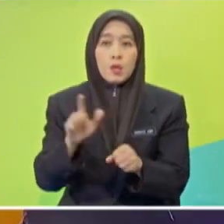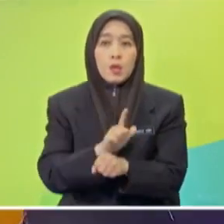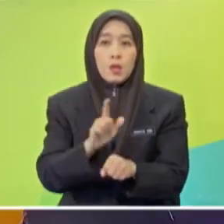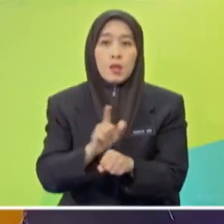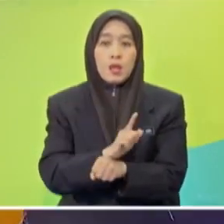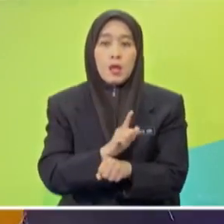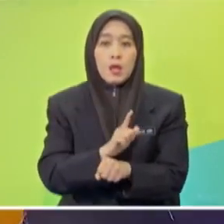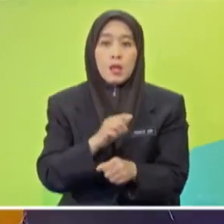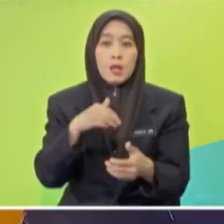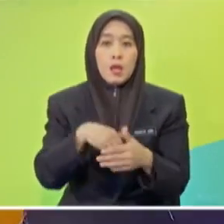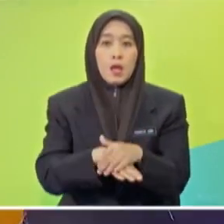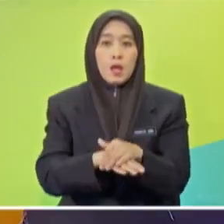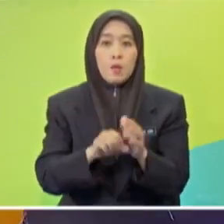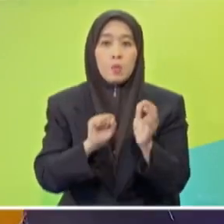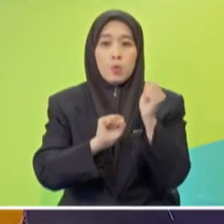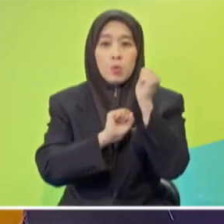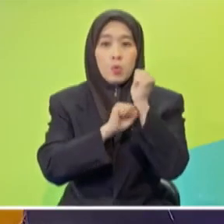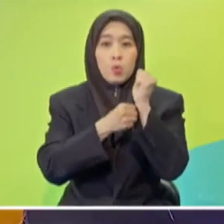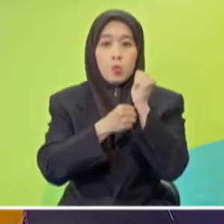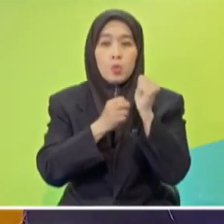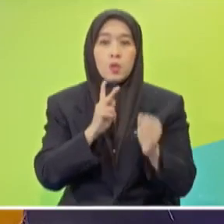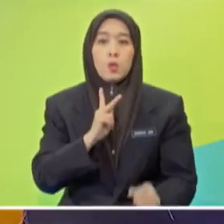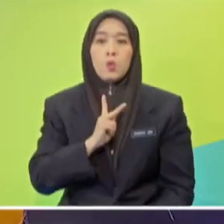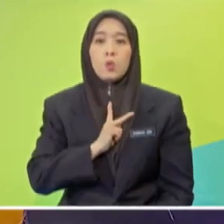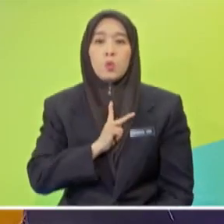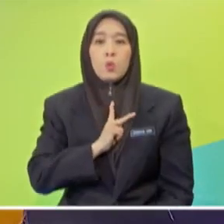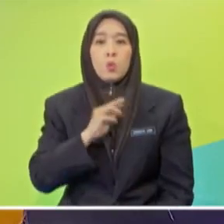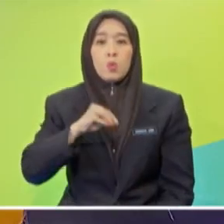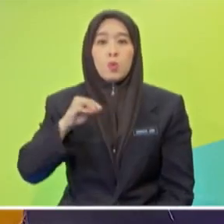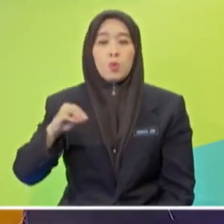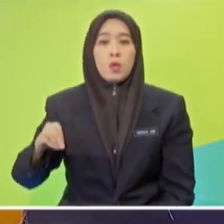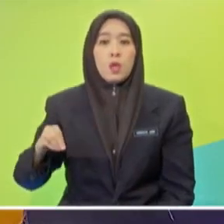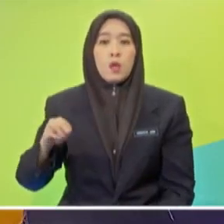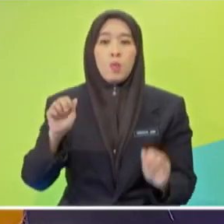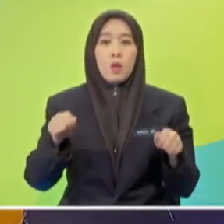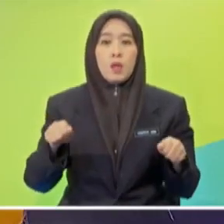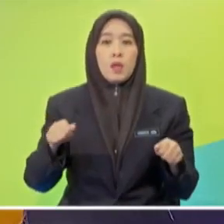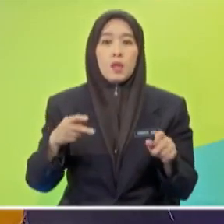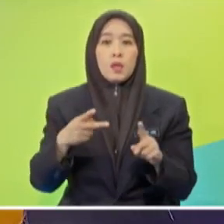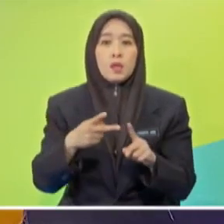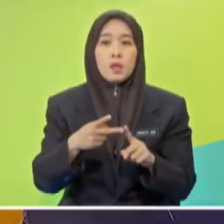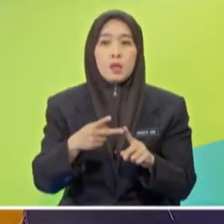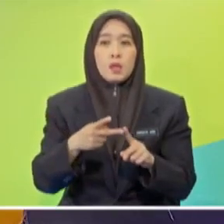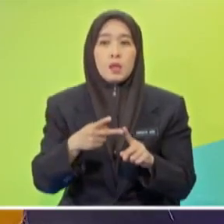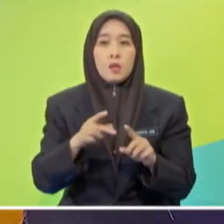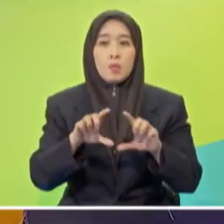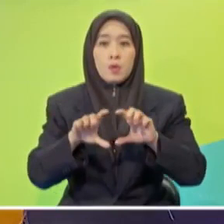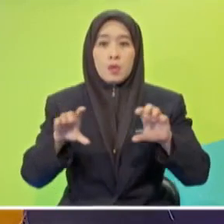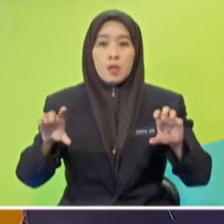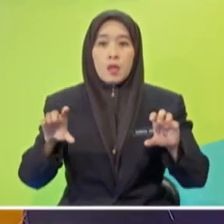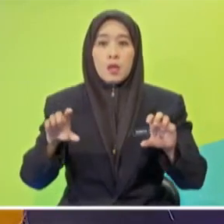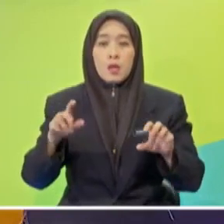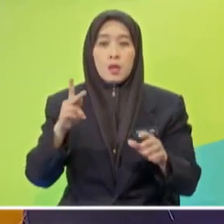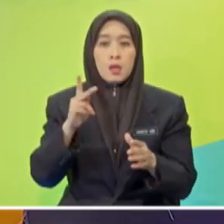di dalam sumberku iya boleh ke pautan yang tertera di kaca television Bagaimana dengan